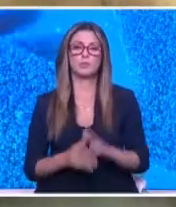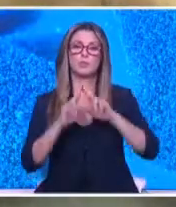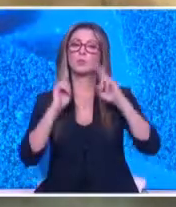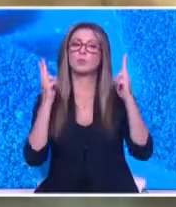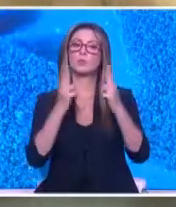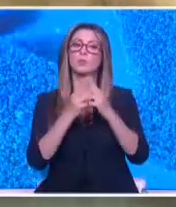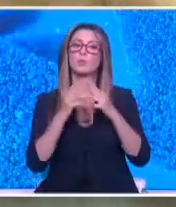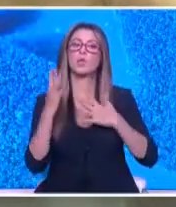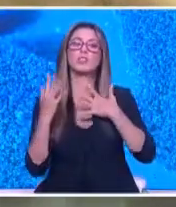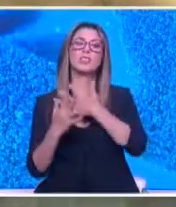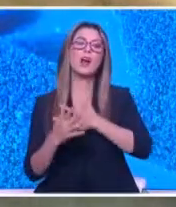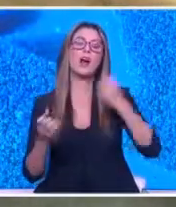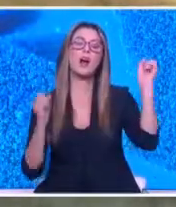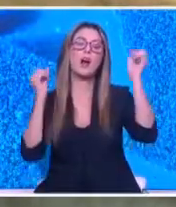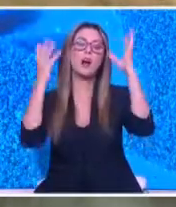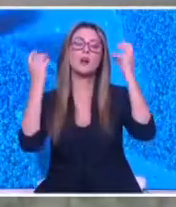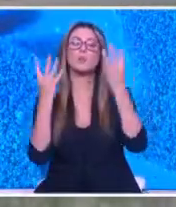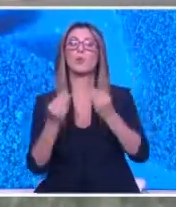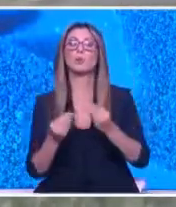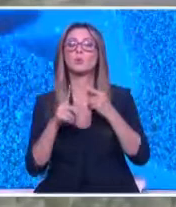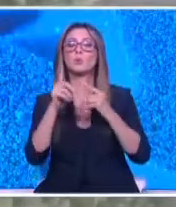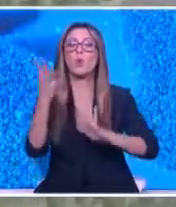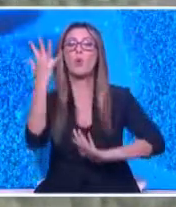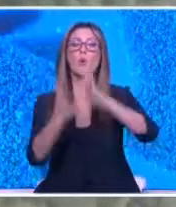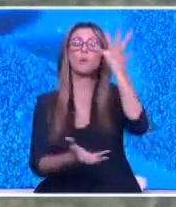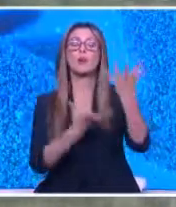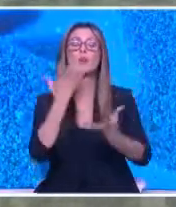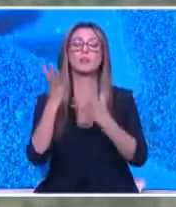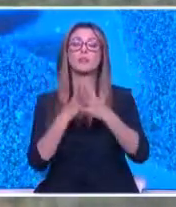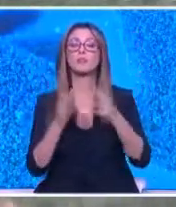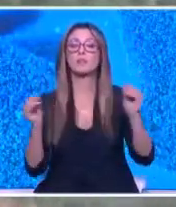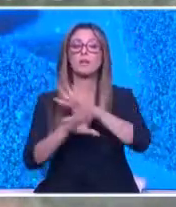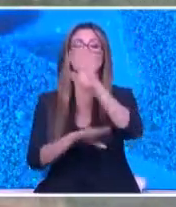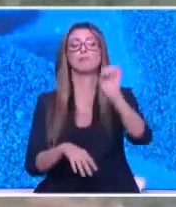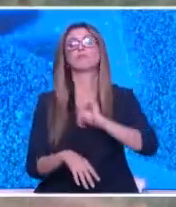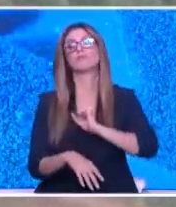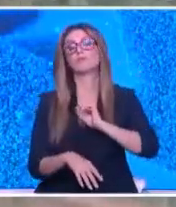Dünyanın akciğerleri alarm veriyor. Amazonlardaki orman kaybı endişe verici